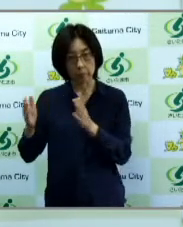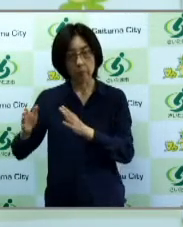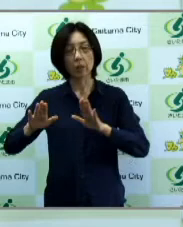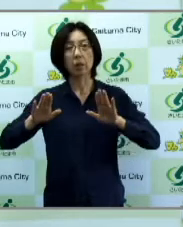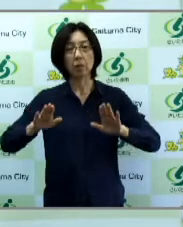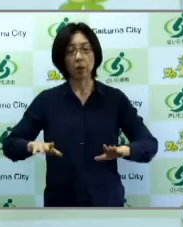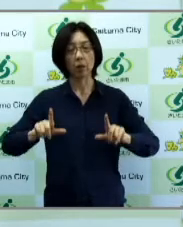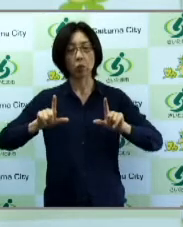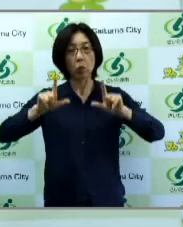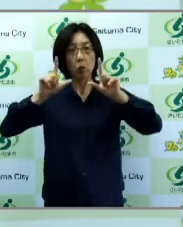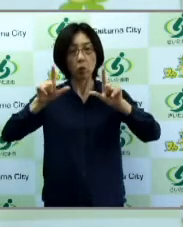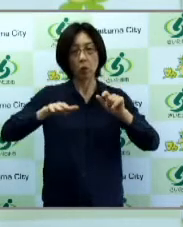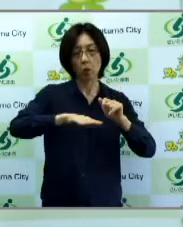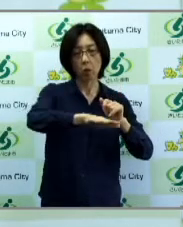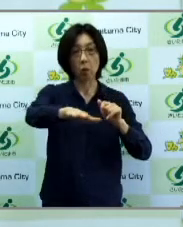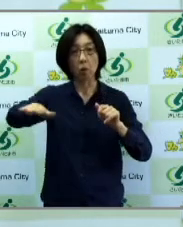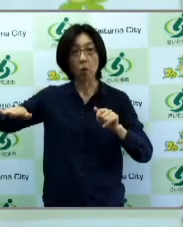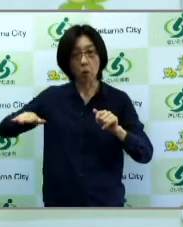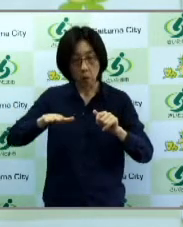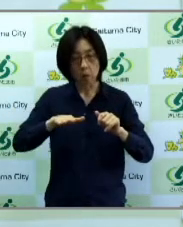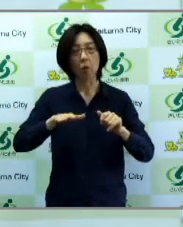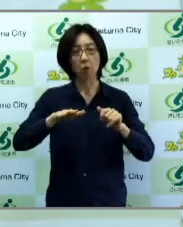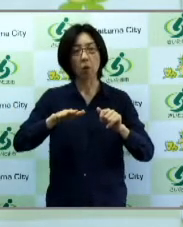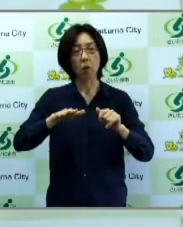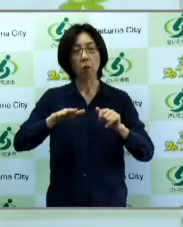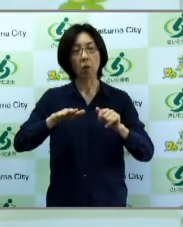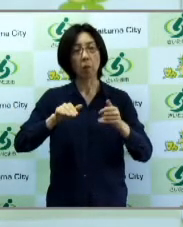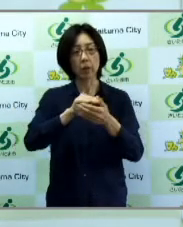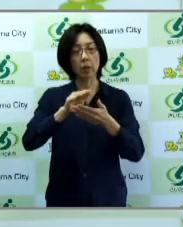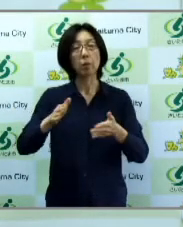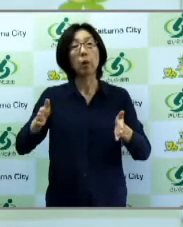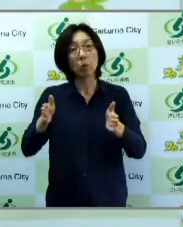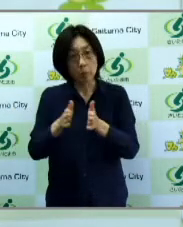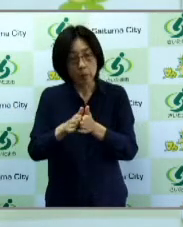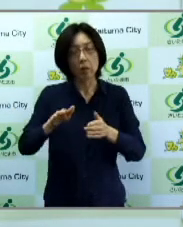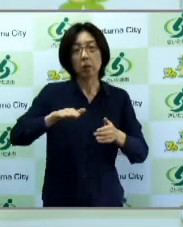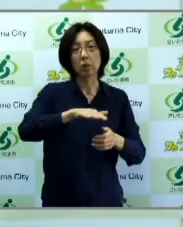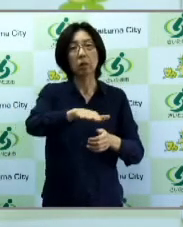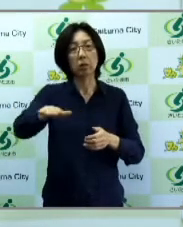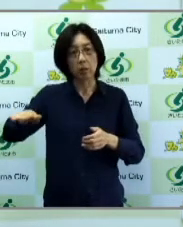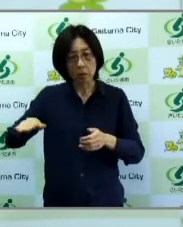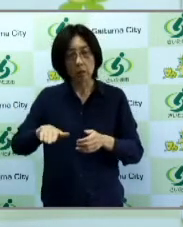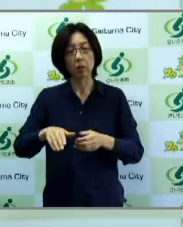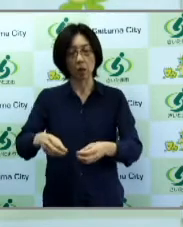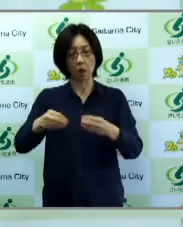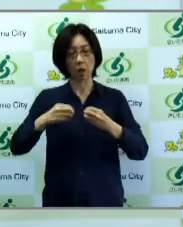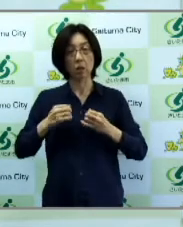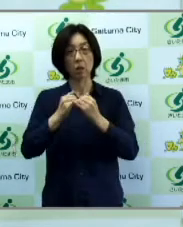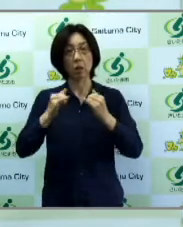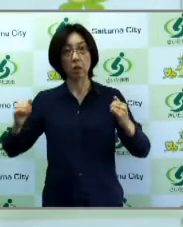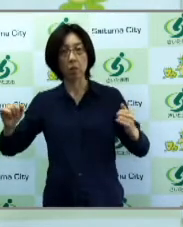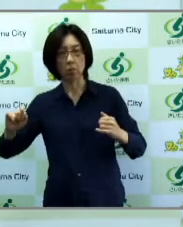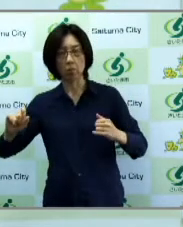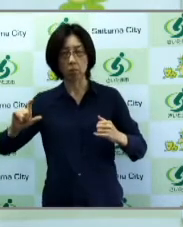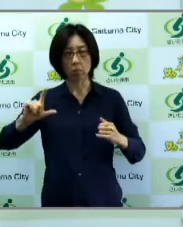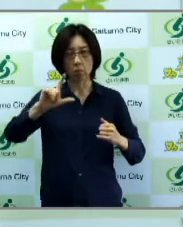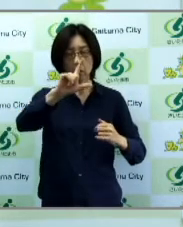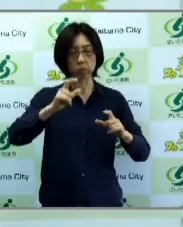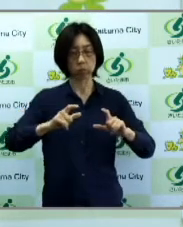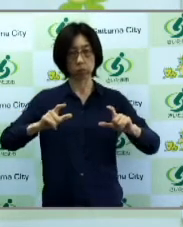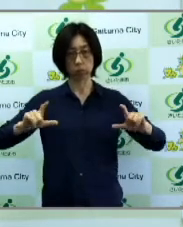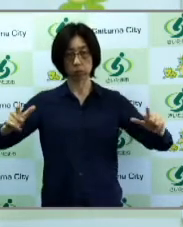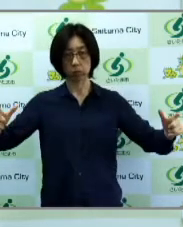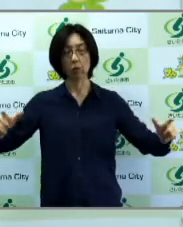は、かなり都心部で全国的にですね、こういった感染者数が拡大をしているという状況がござい